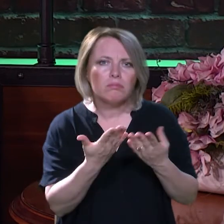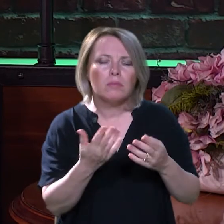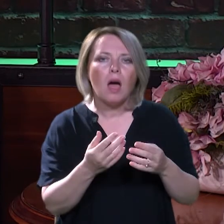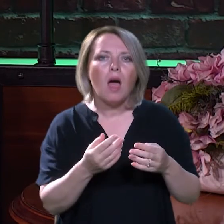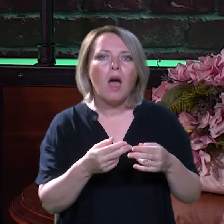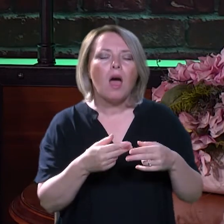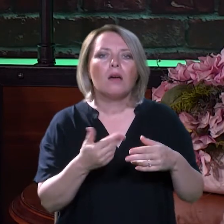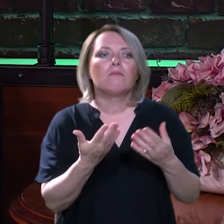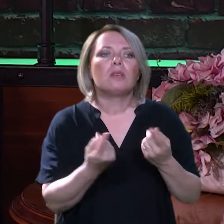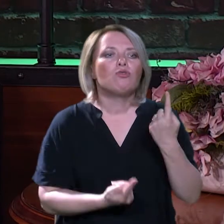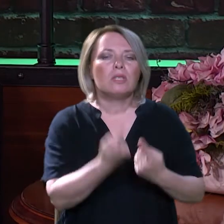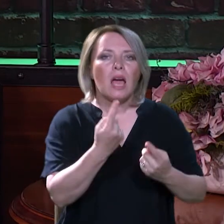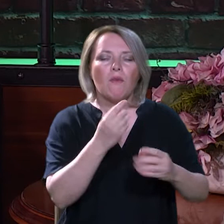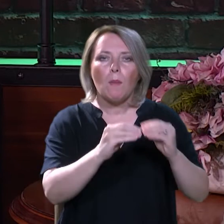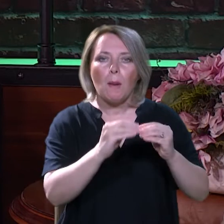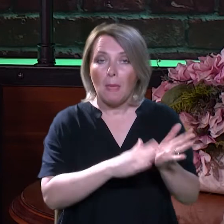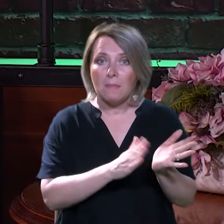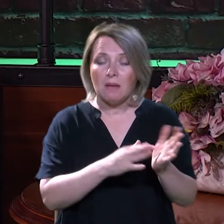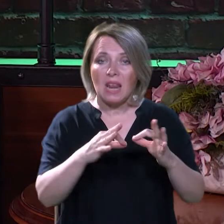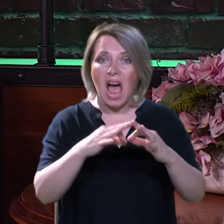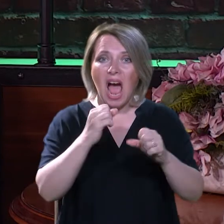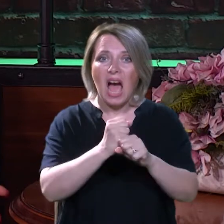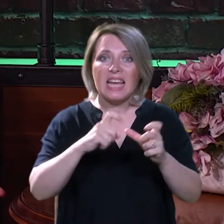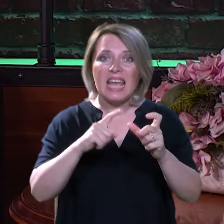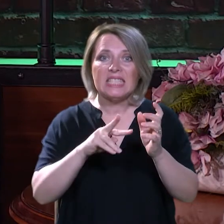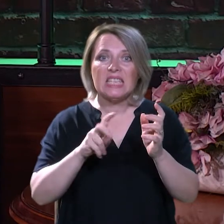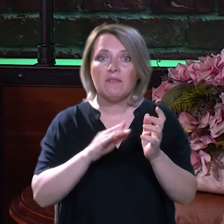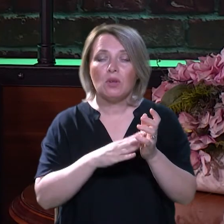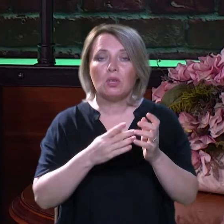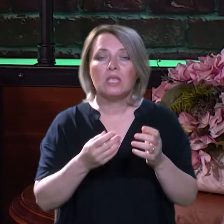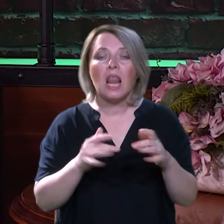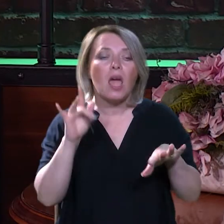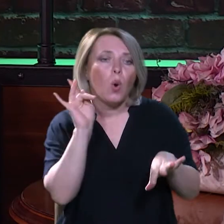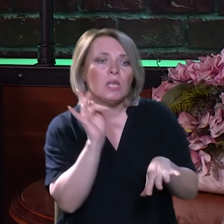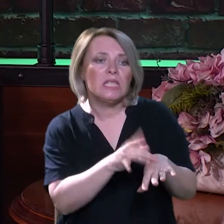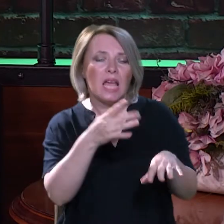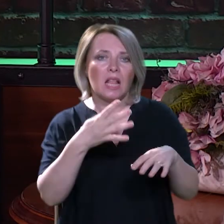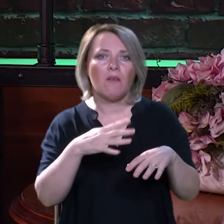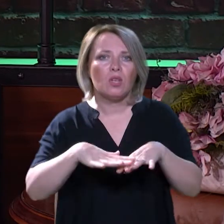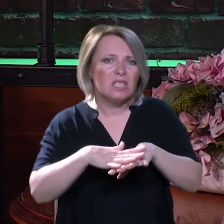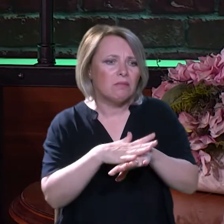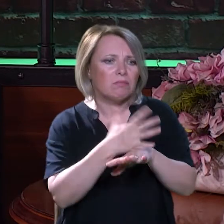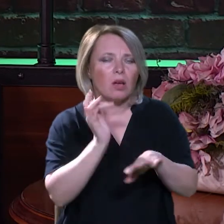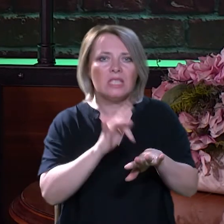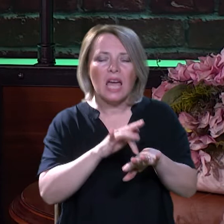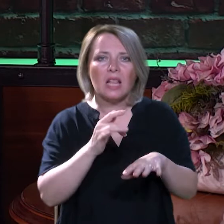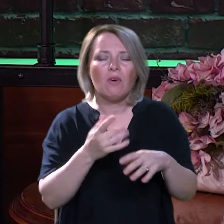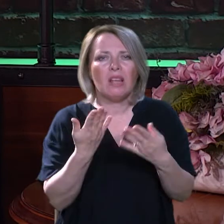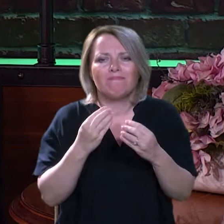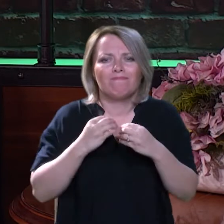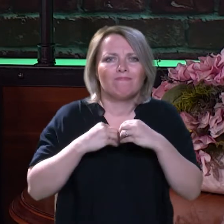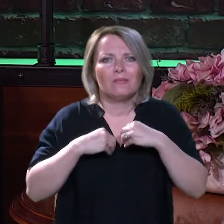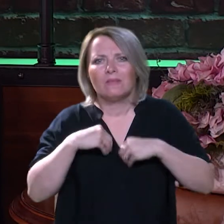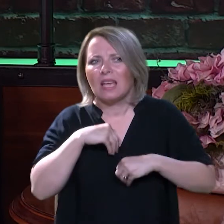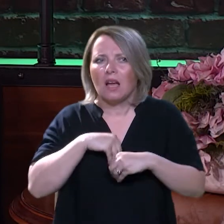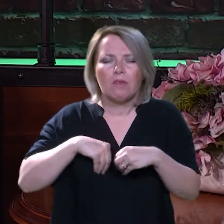taj problem kod djeteta javio. Primjerice, agresivnost je nešto češća ili nekakva emocionalna preosjetljivost djece, možda tjeskoba